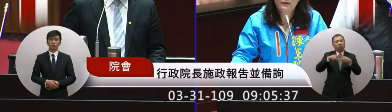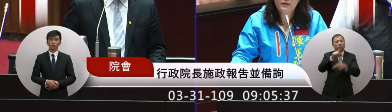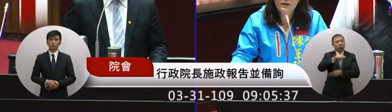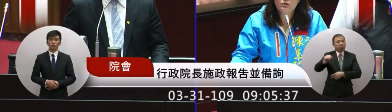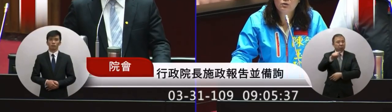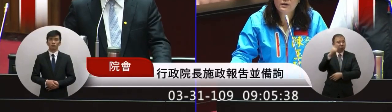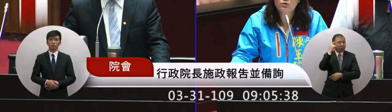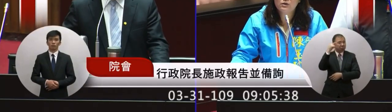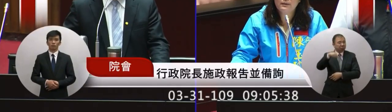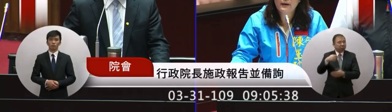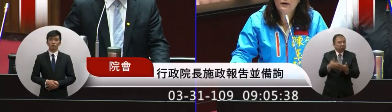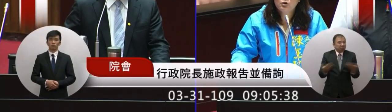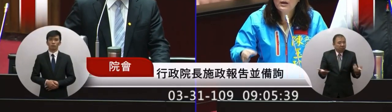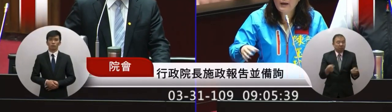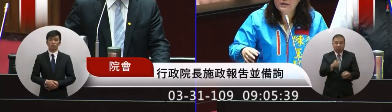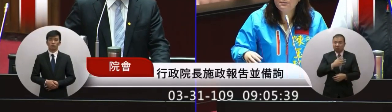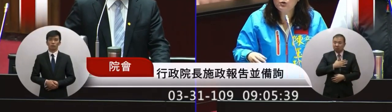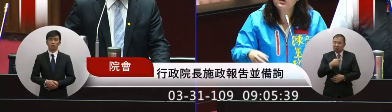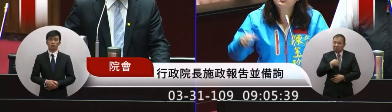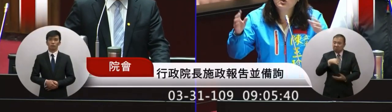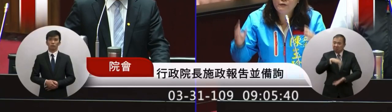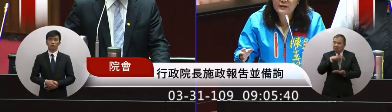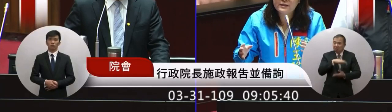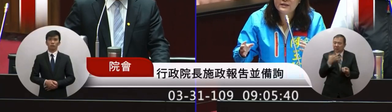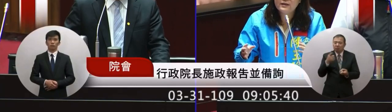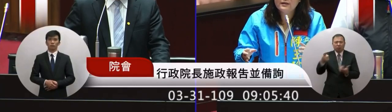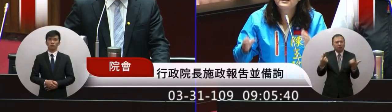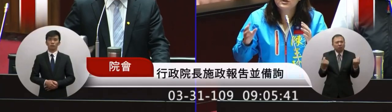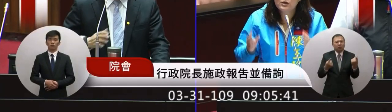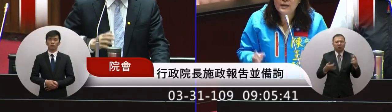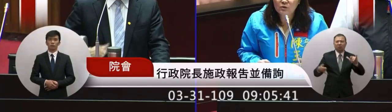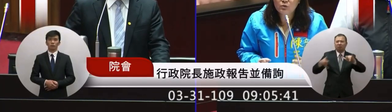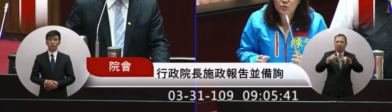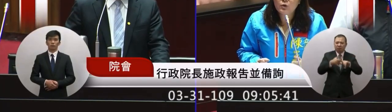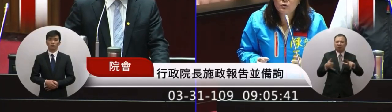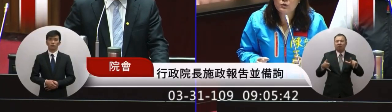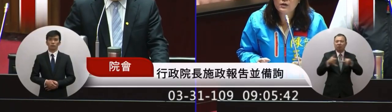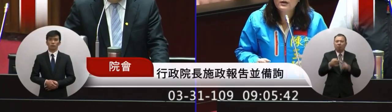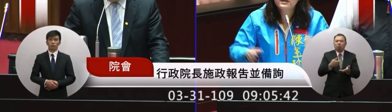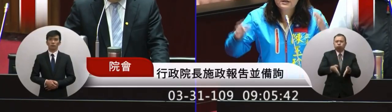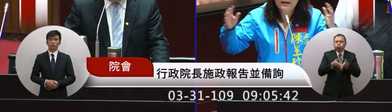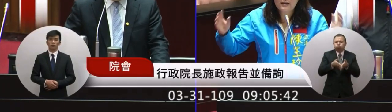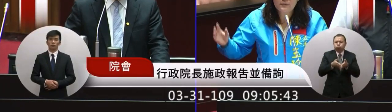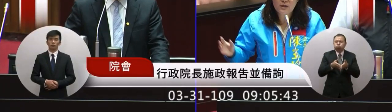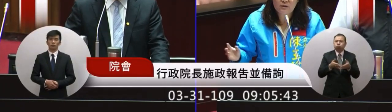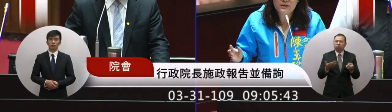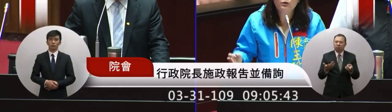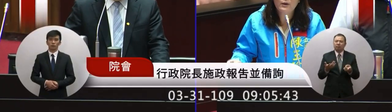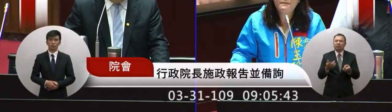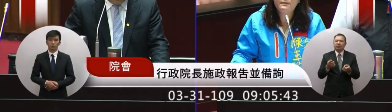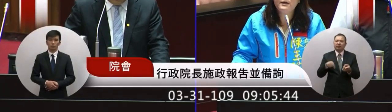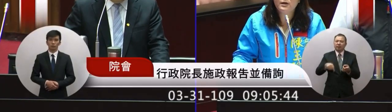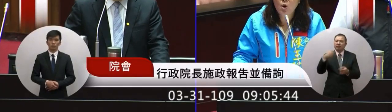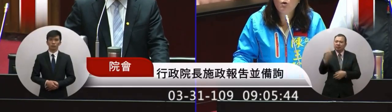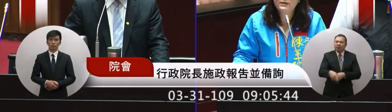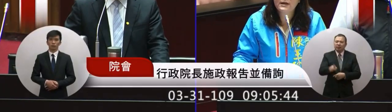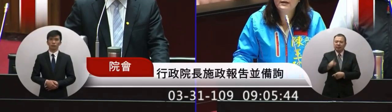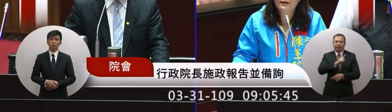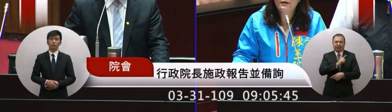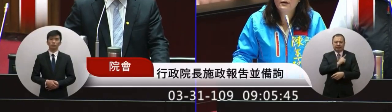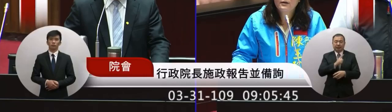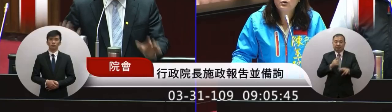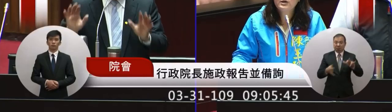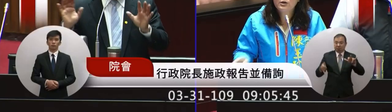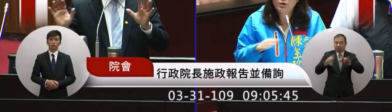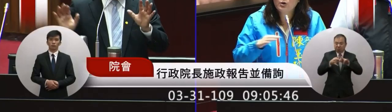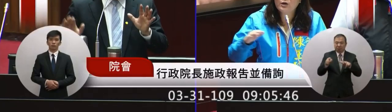法？您了解我们在说什么吗？就他们还是必须坐飞机，那这个就是大众运输工具，而且是在一个比较相对密闭的空间